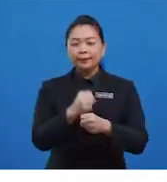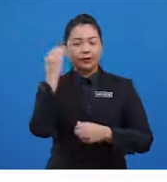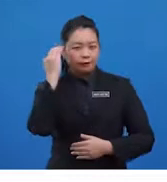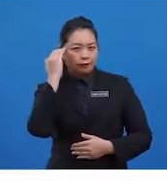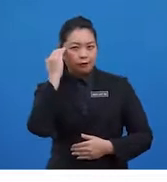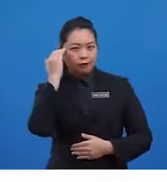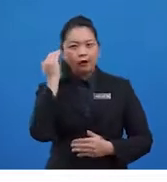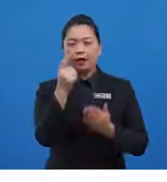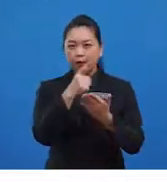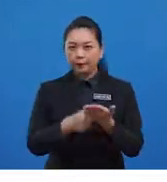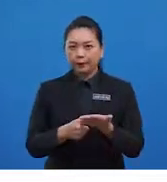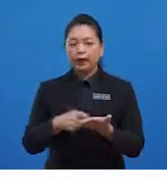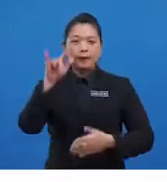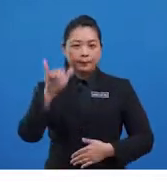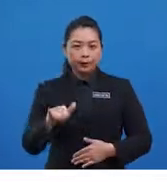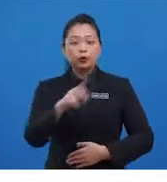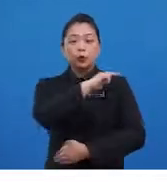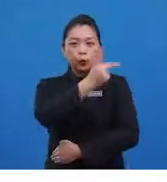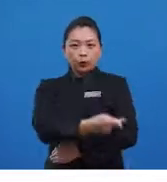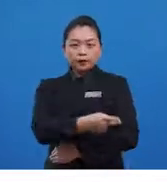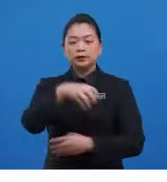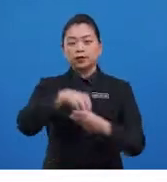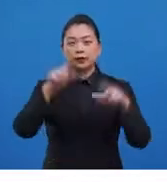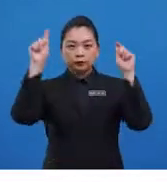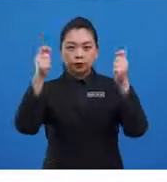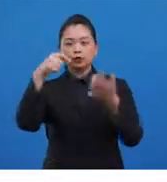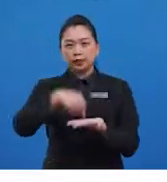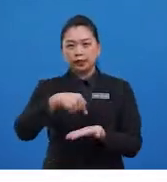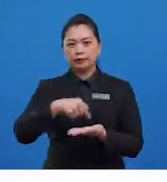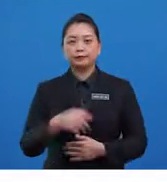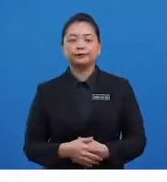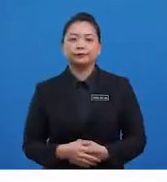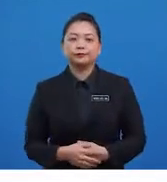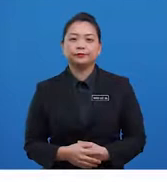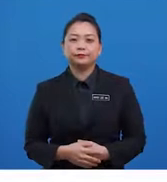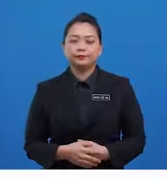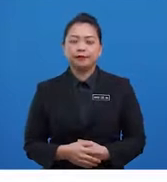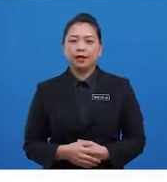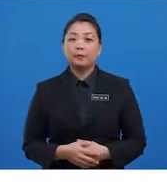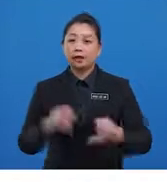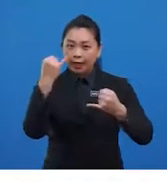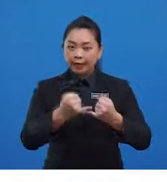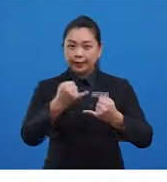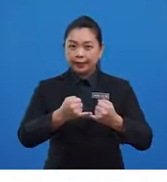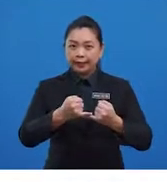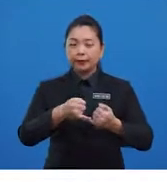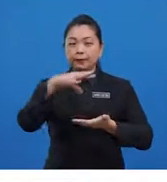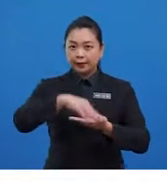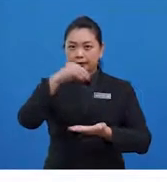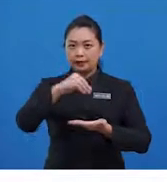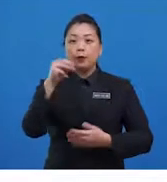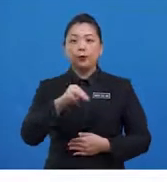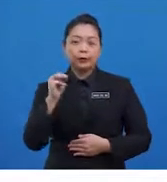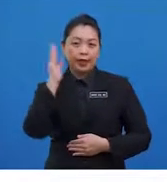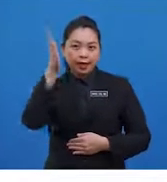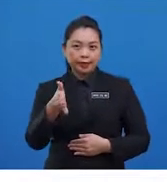pasti apa yang perlu dikuasai dalam tajuk ini. Pada akhir pembelajaran, murid-murid